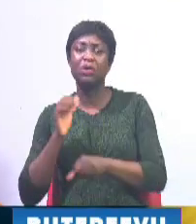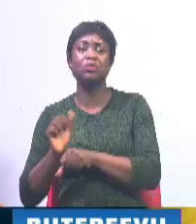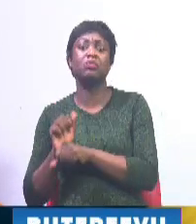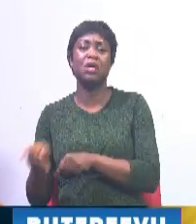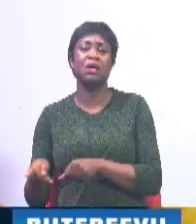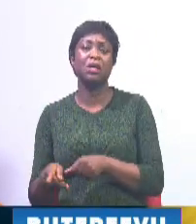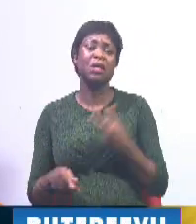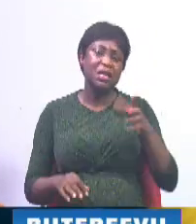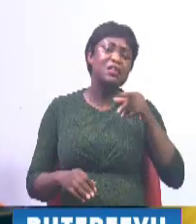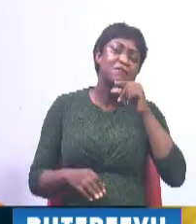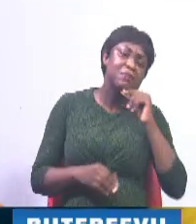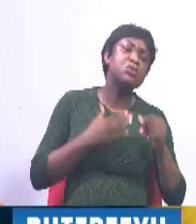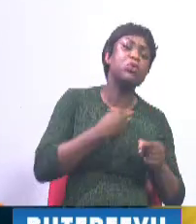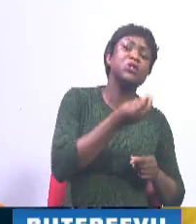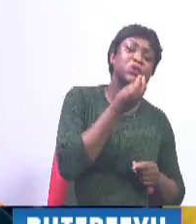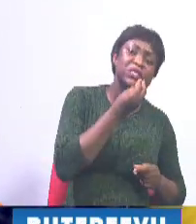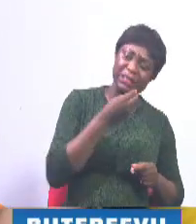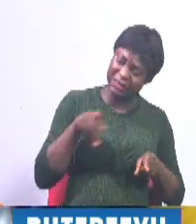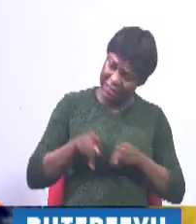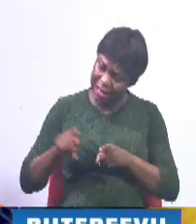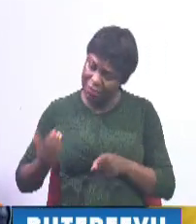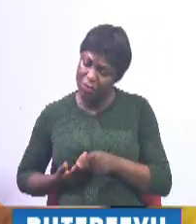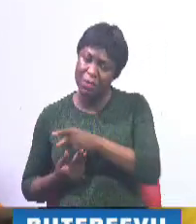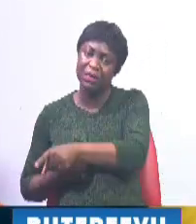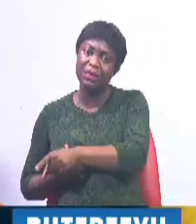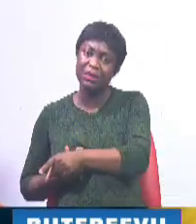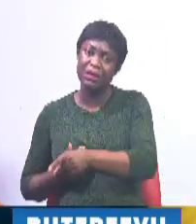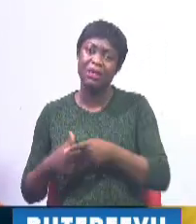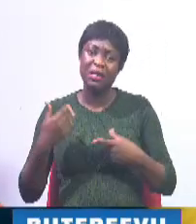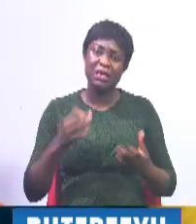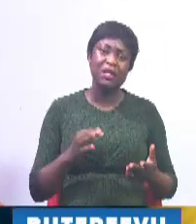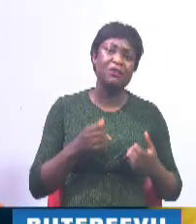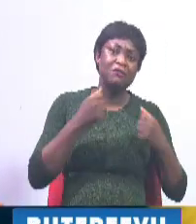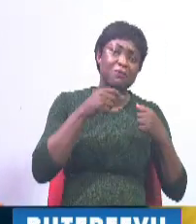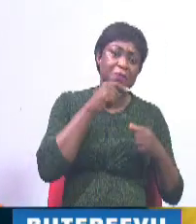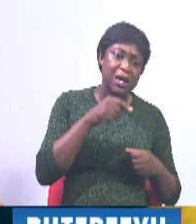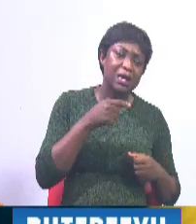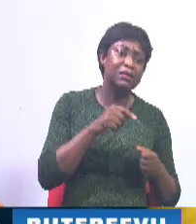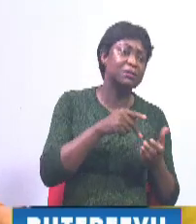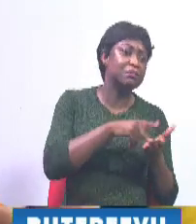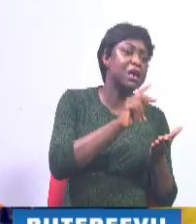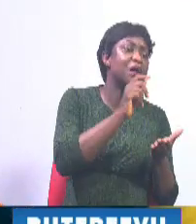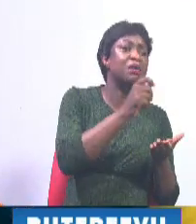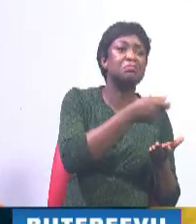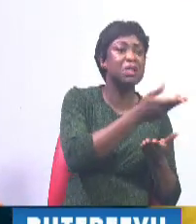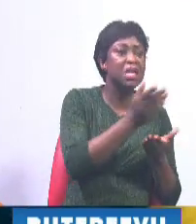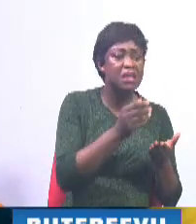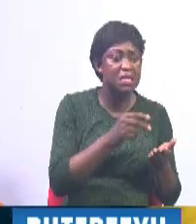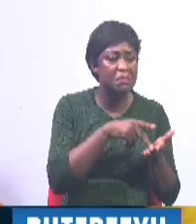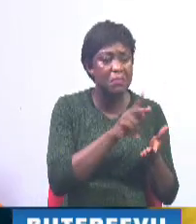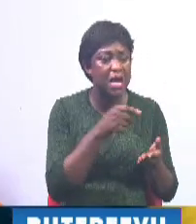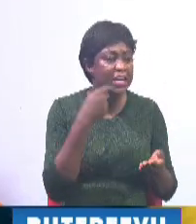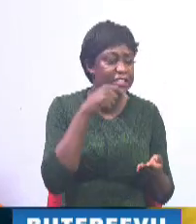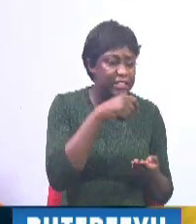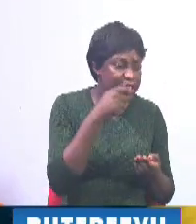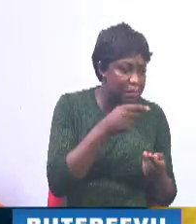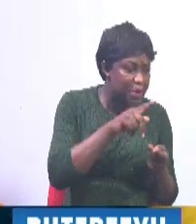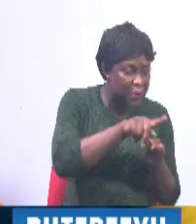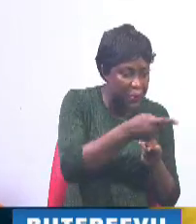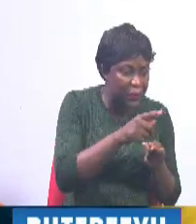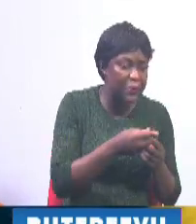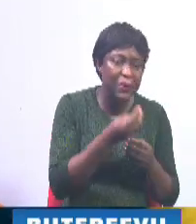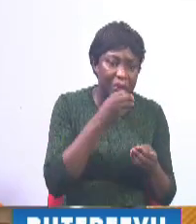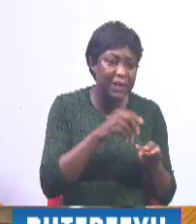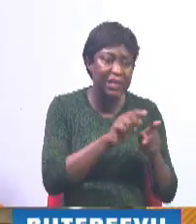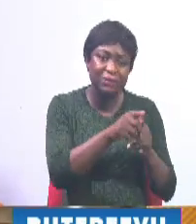omwami bw'ofuluma eyo gy'ovugira bodaboda ku stage bwe bayisawo obunyeebwa ng'ogula ng'olya bwe bayisawo obunyama ng'ogula ng'olya tulina omwana